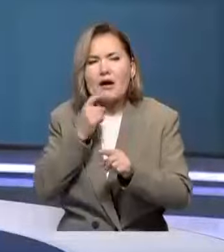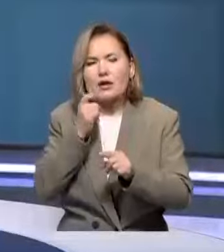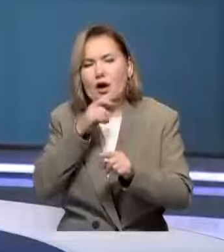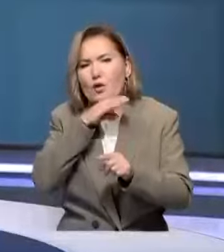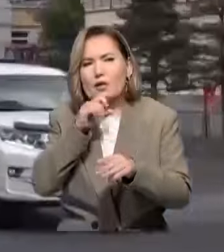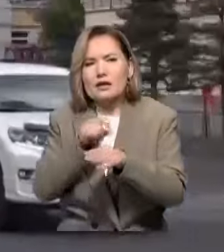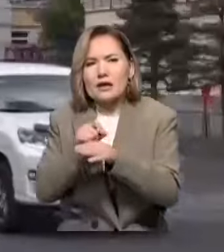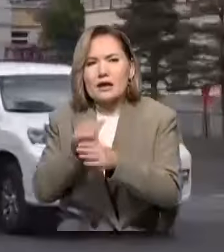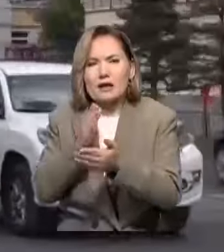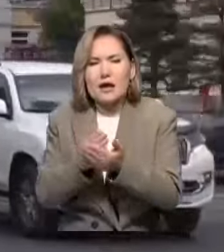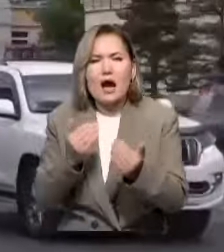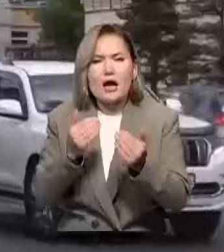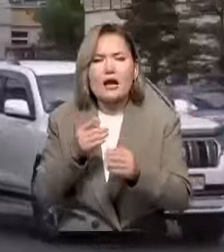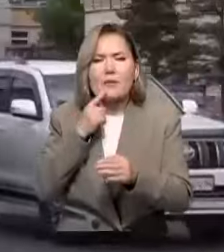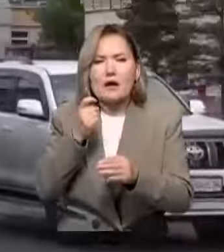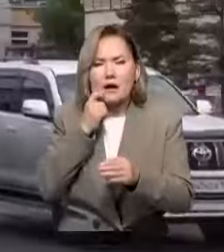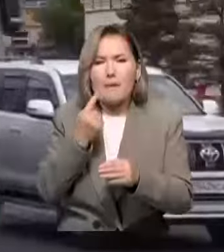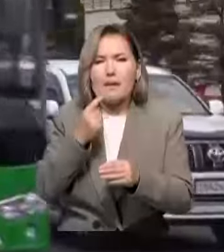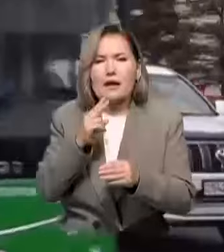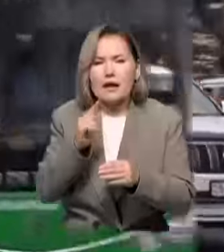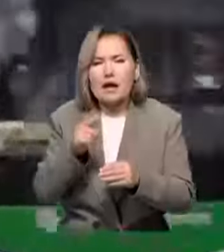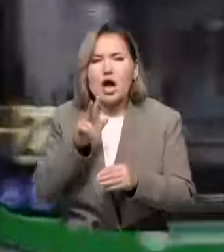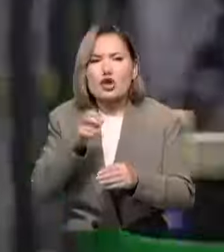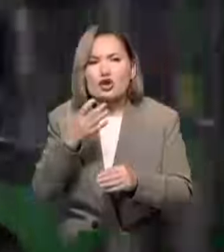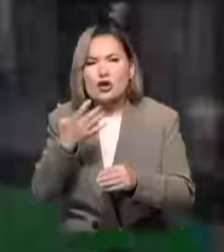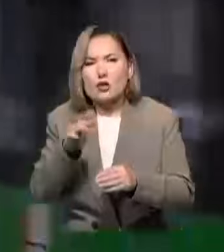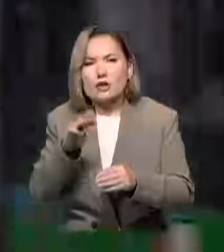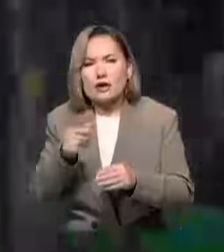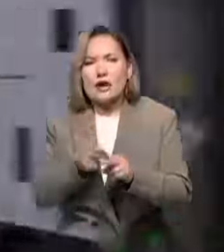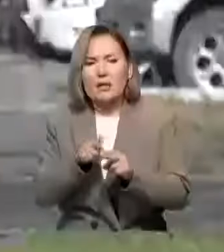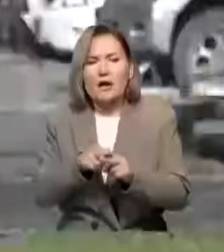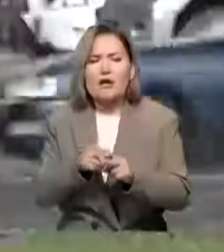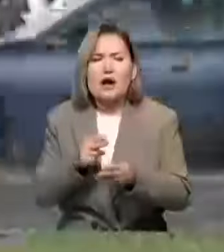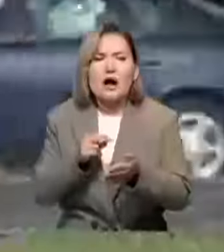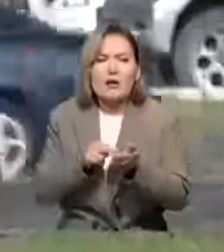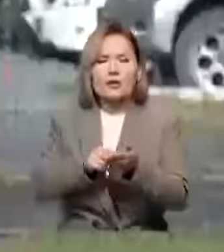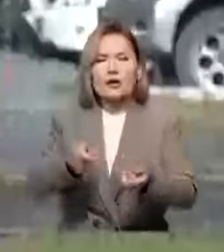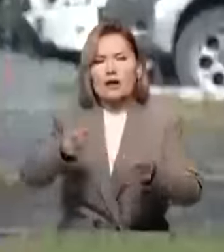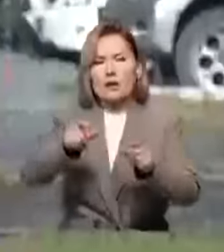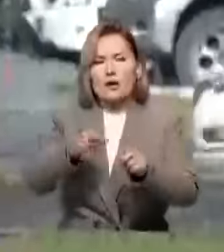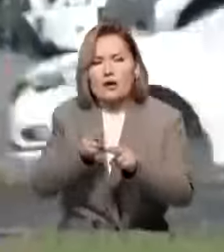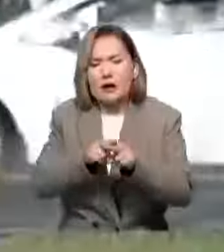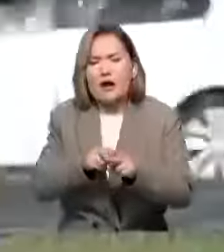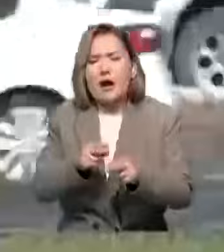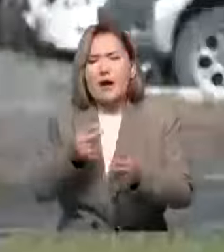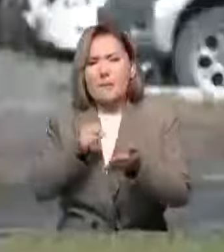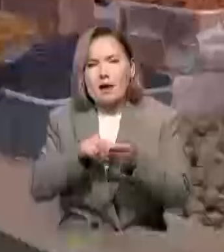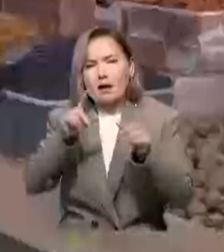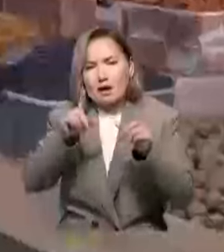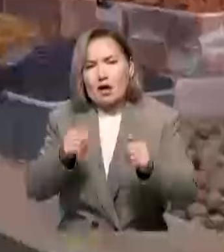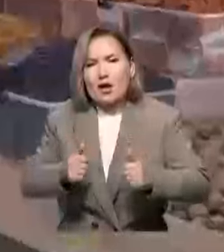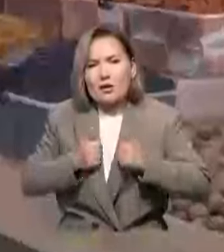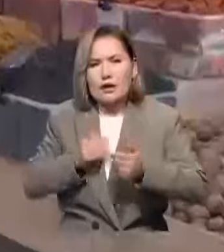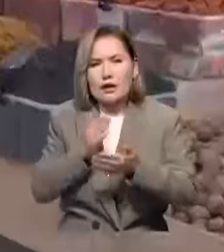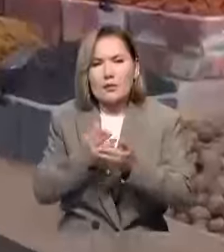сұраныс артатынын айтады. Қазір шекердің бір келісі 350 теңге. Өнім күрт қымбаттағанның өзінде бағасын реттеуге мүмкіндік